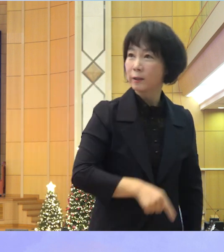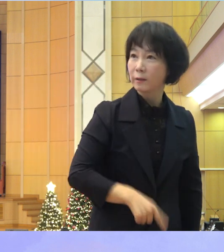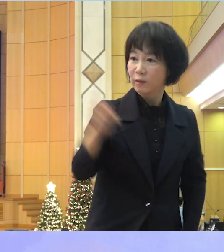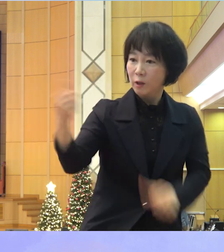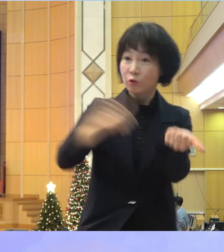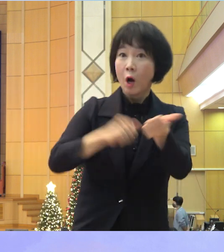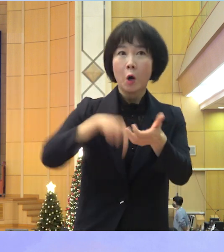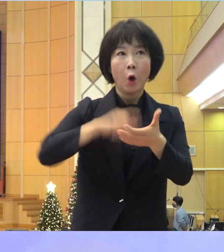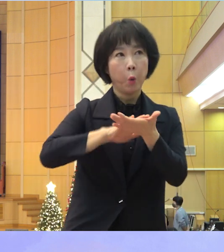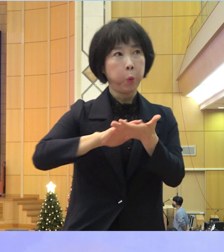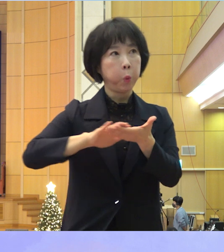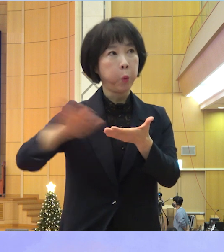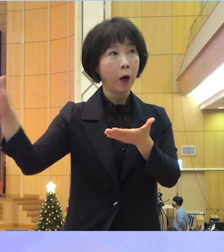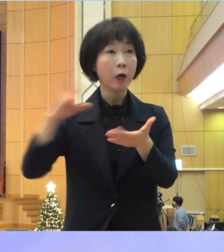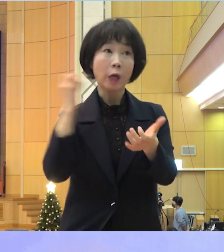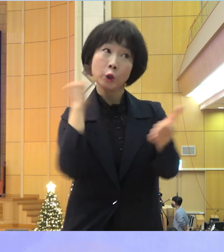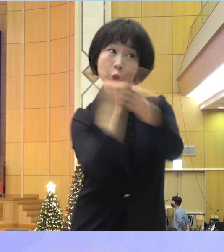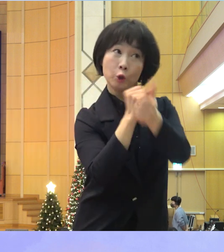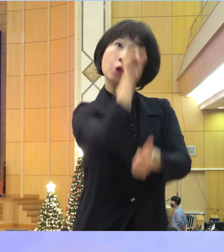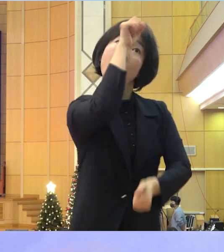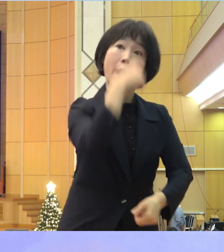당신 죽으면 나는